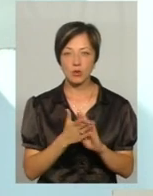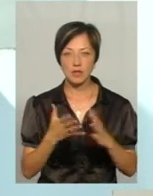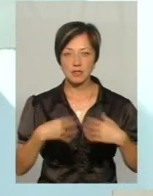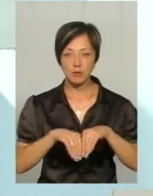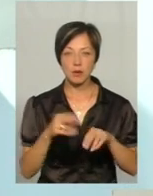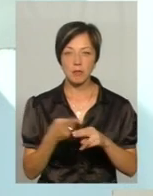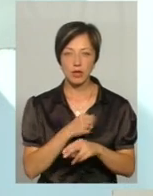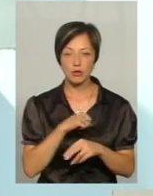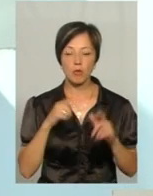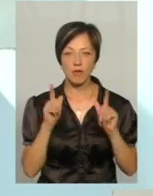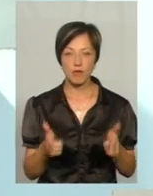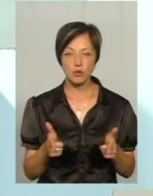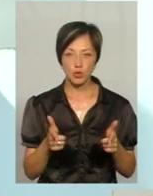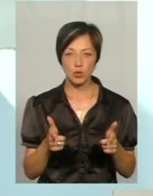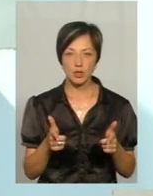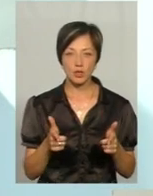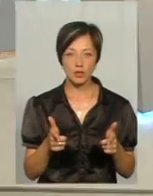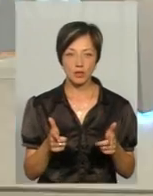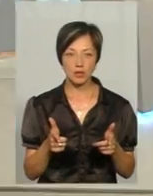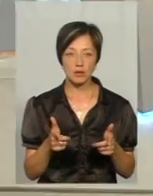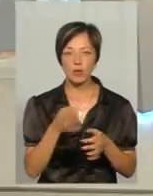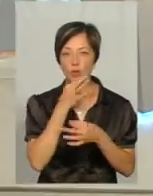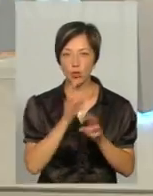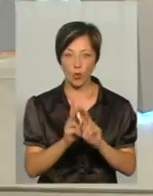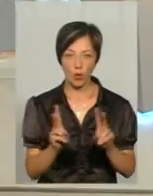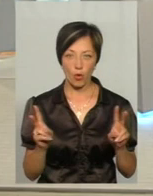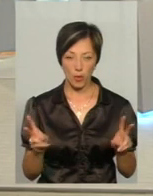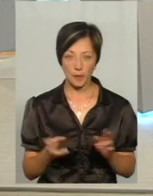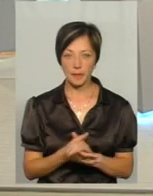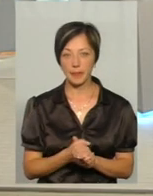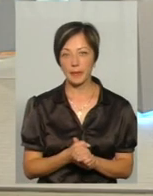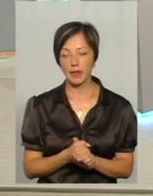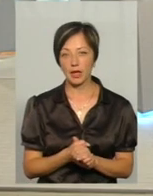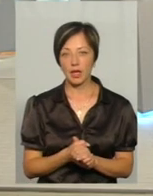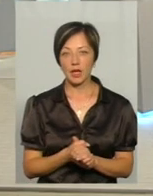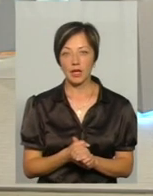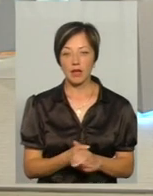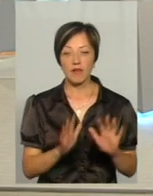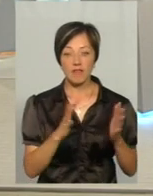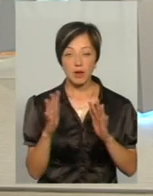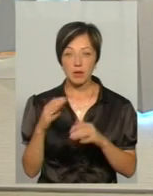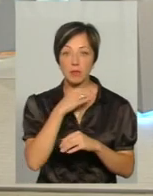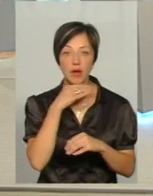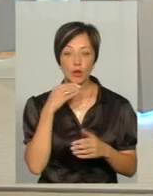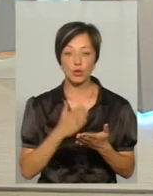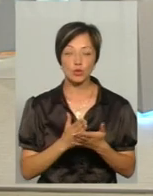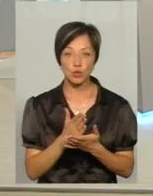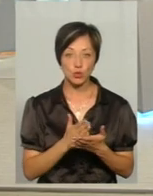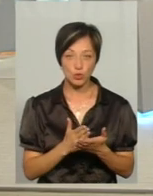без добровільної згоди до будь-кого. Ну, в випадках багатьох служби,